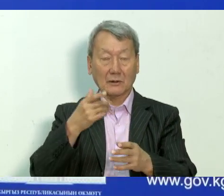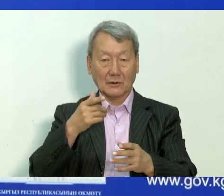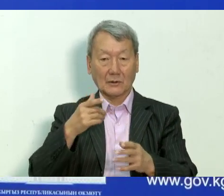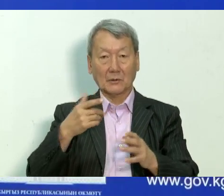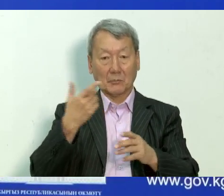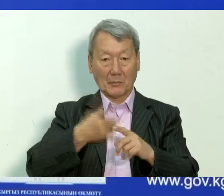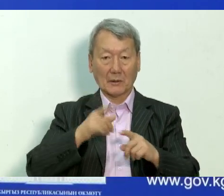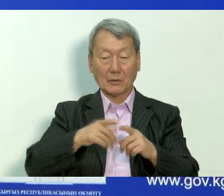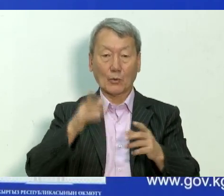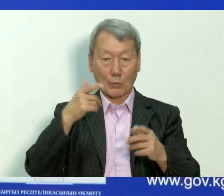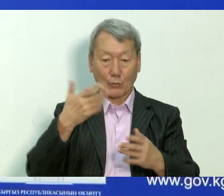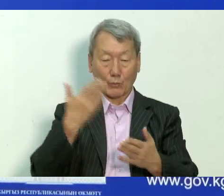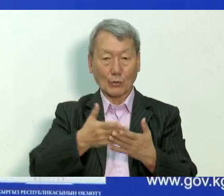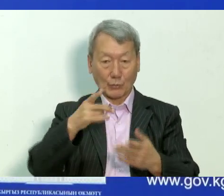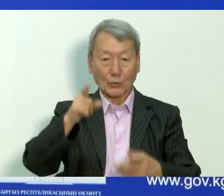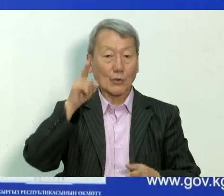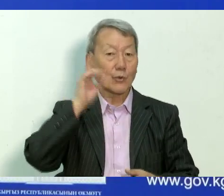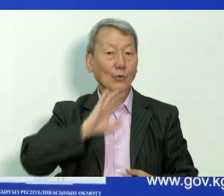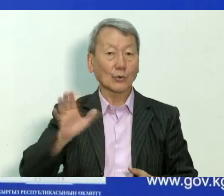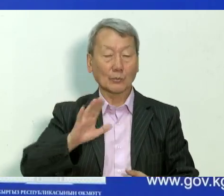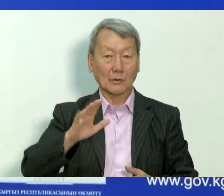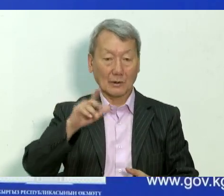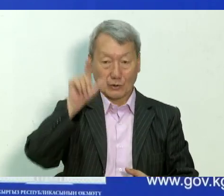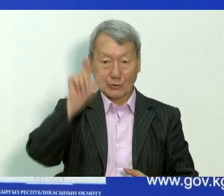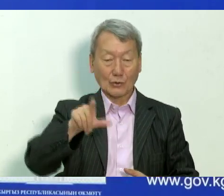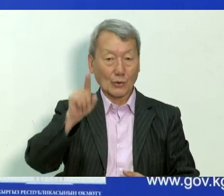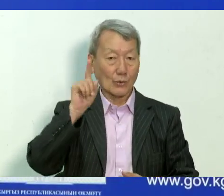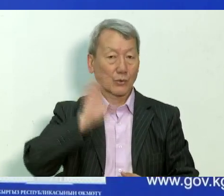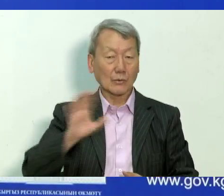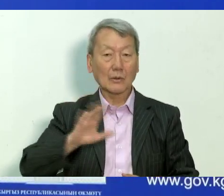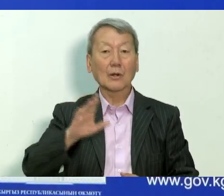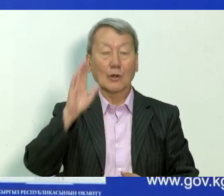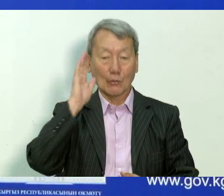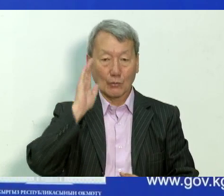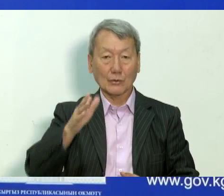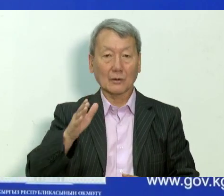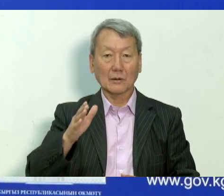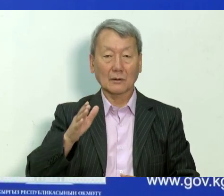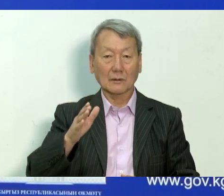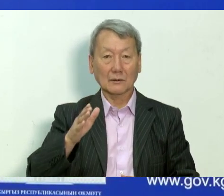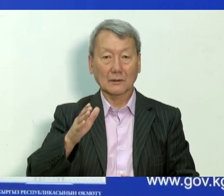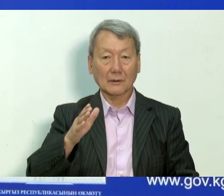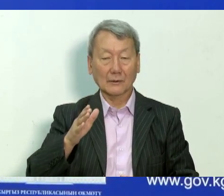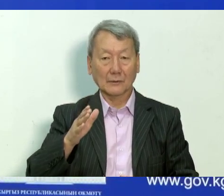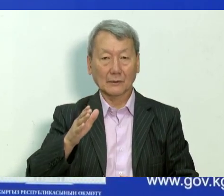Естественно, это будет неудобно для граждан, это будет